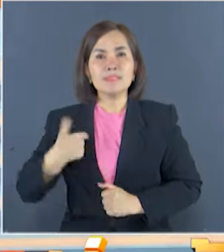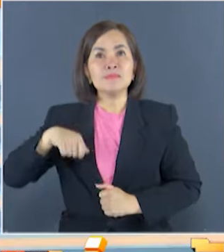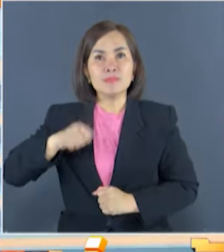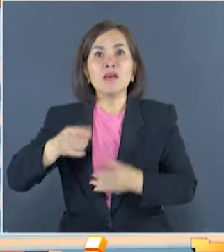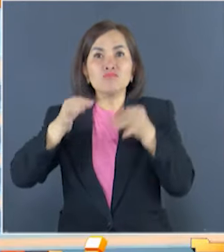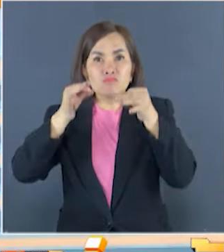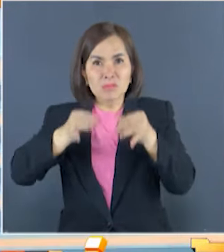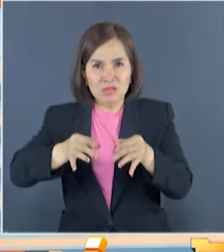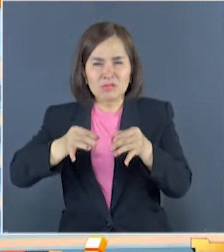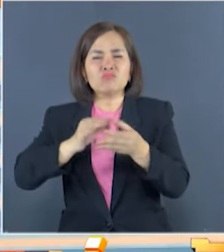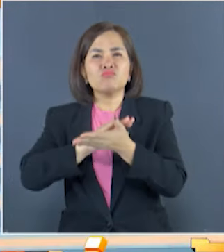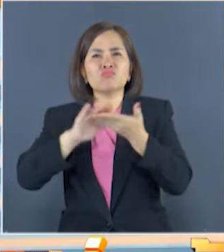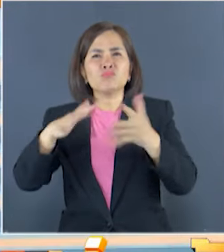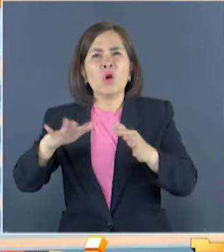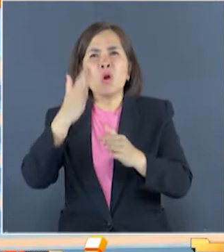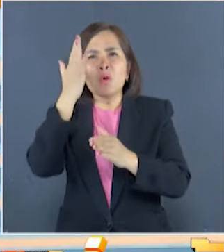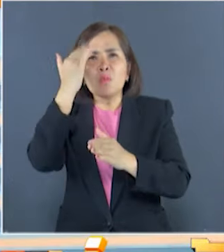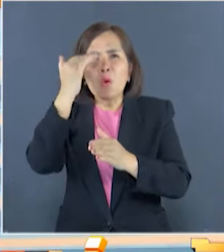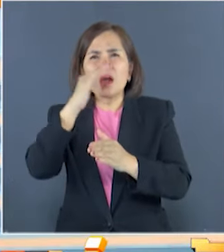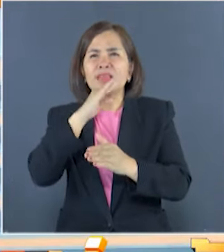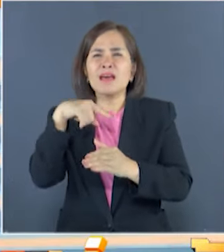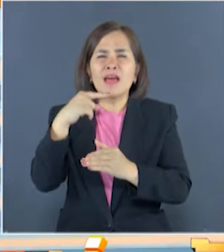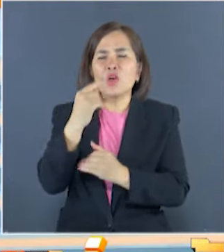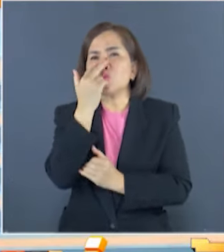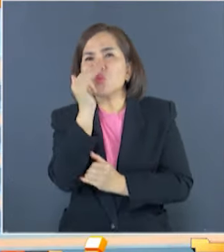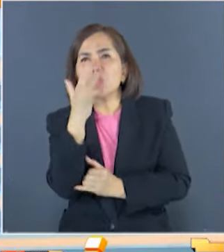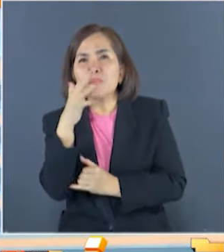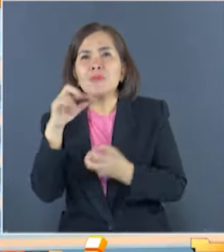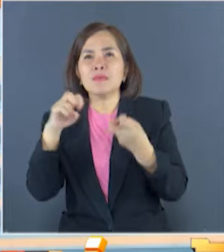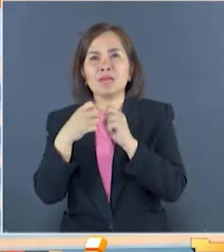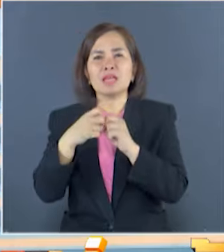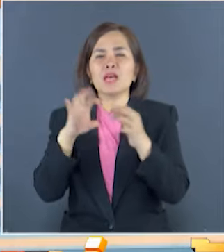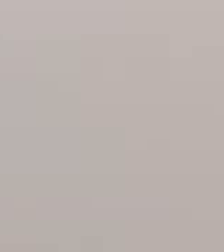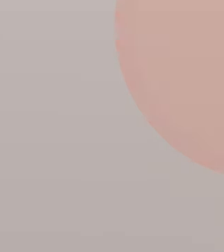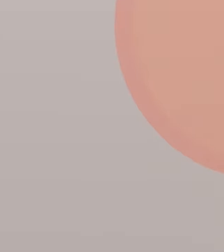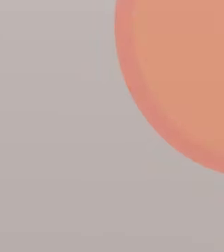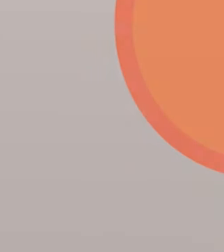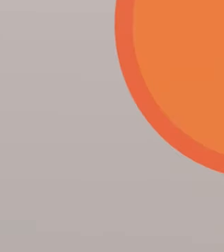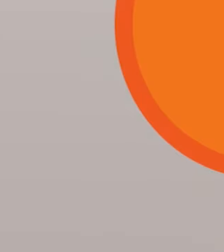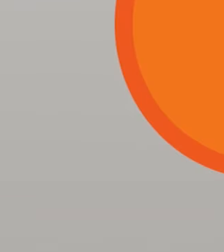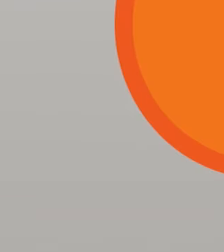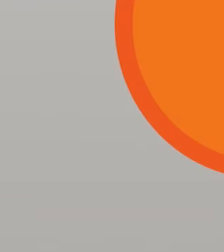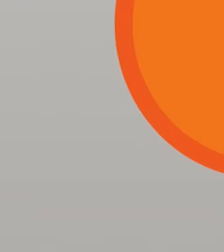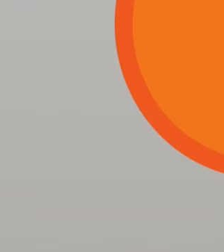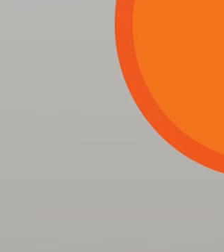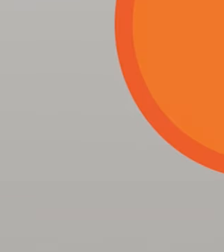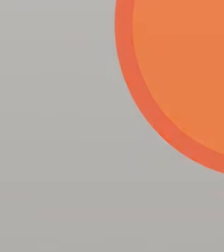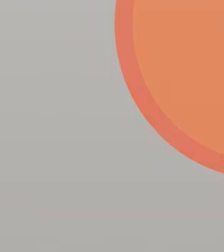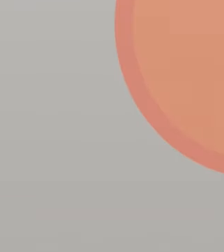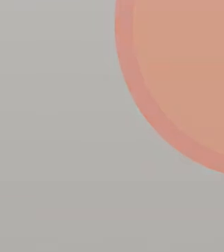นะจากการขับแบบนี้หรือว่าการกระทำต่างๆที่เกี่ยวข้องกับรถฉุกเฉินรถกู้ชีพกู้ภัยนะครับ